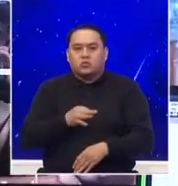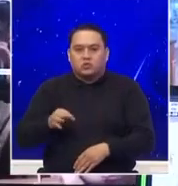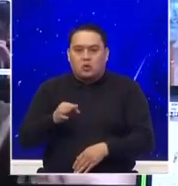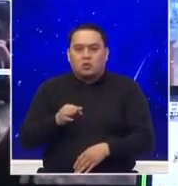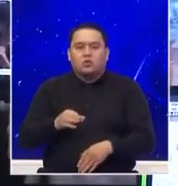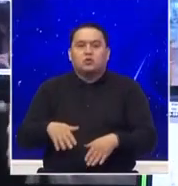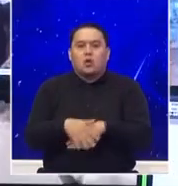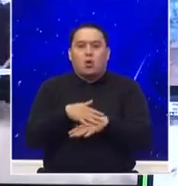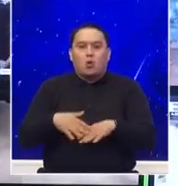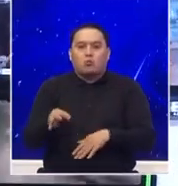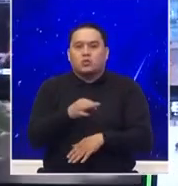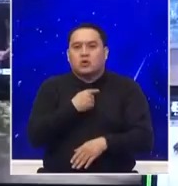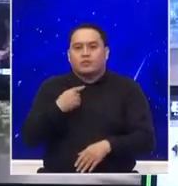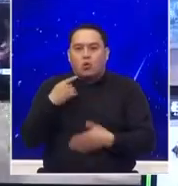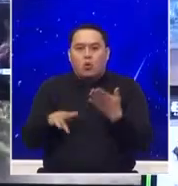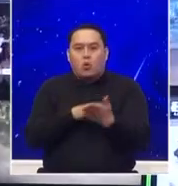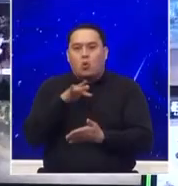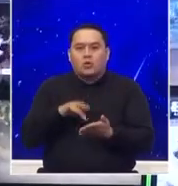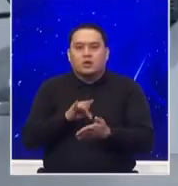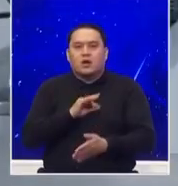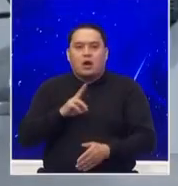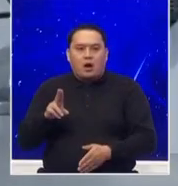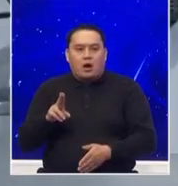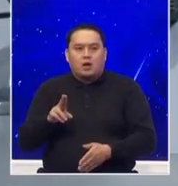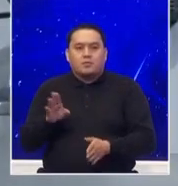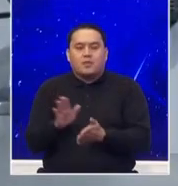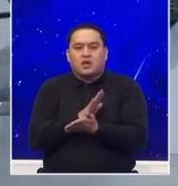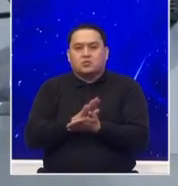даст жителям областных центров и городов республиканского